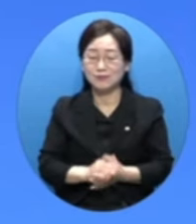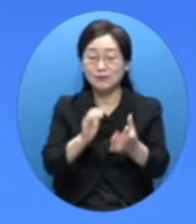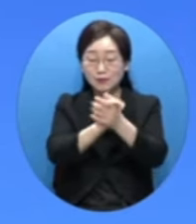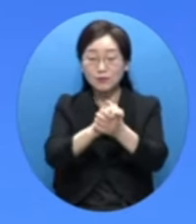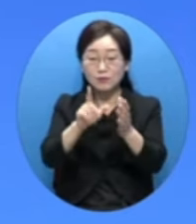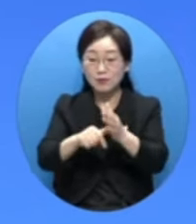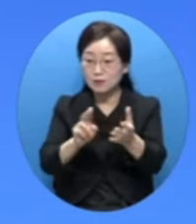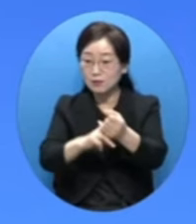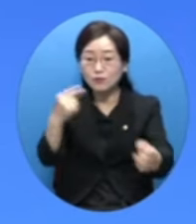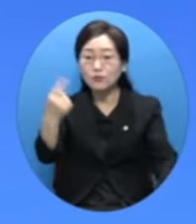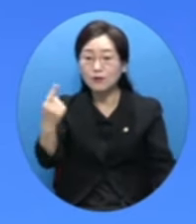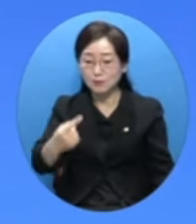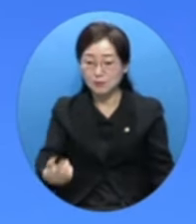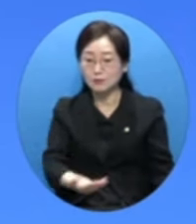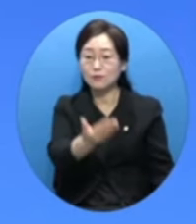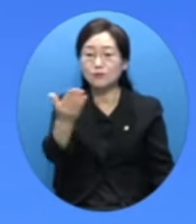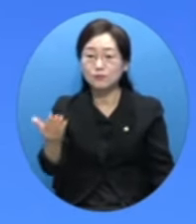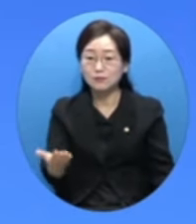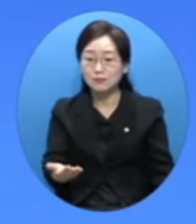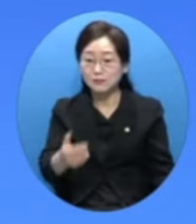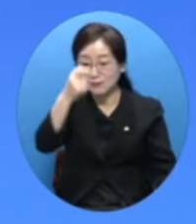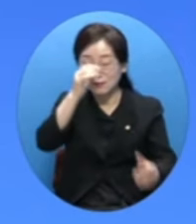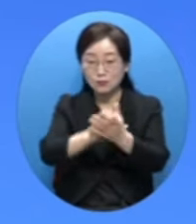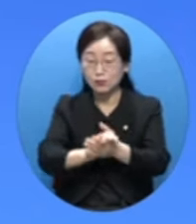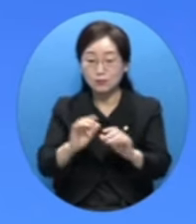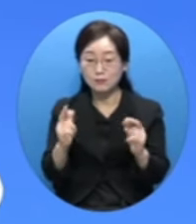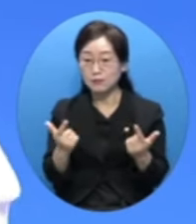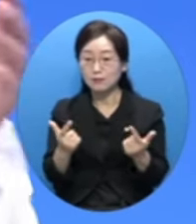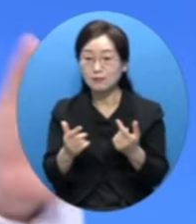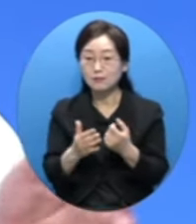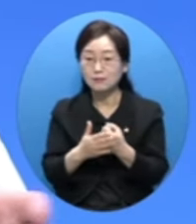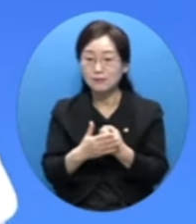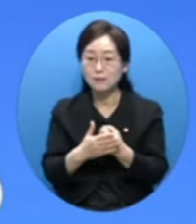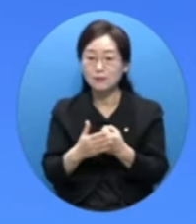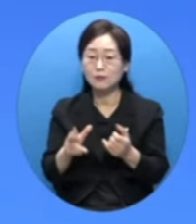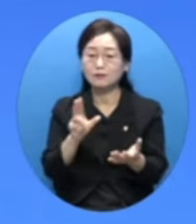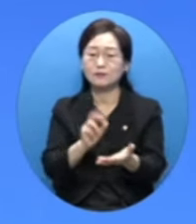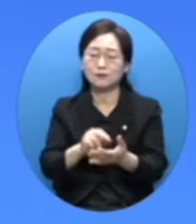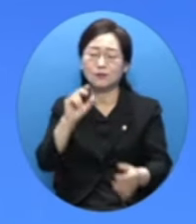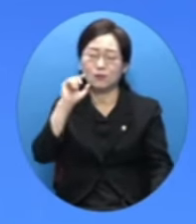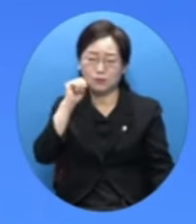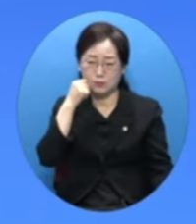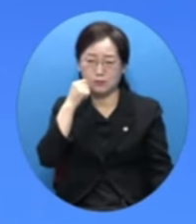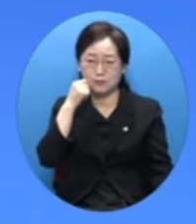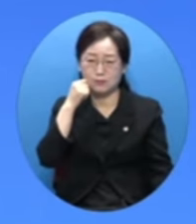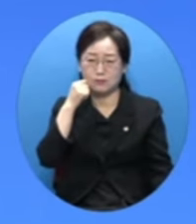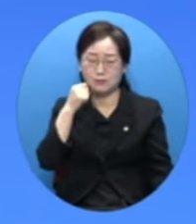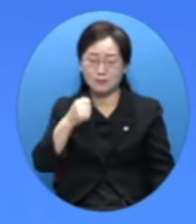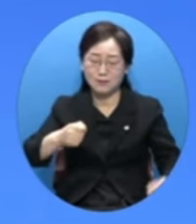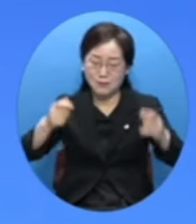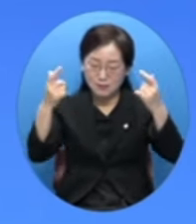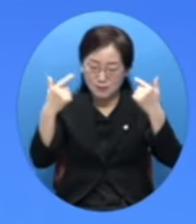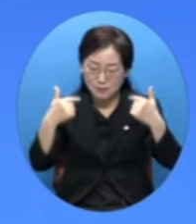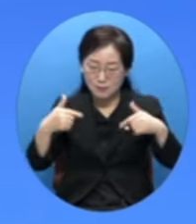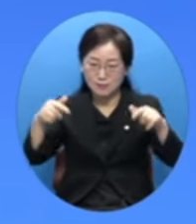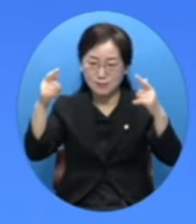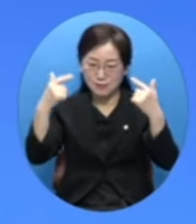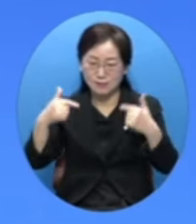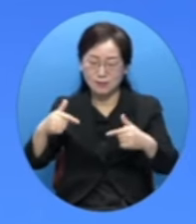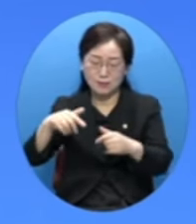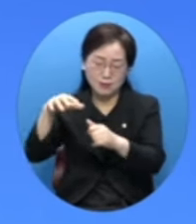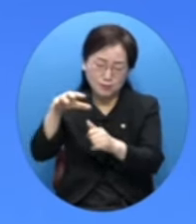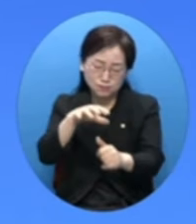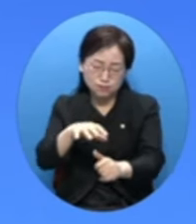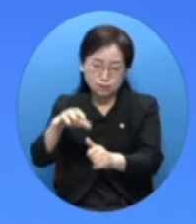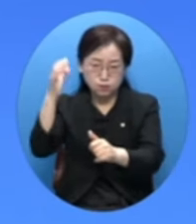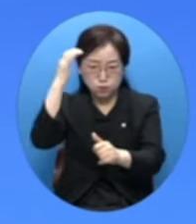때 기적이 일어납니다. 여러분, 우리가 기도하지 않기 때문에 문제와 어려움 속에 늘 고통하며